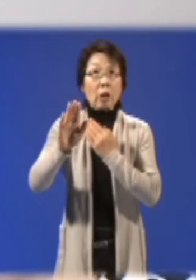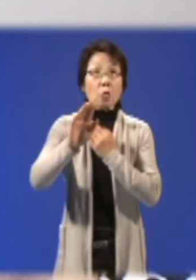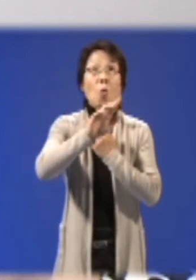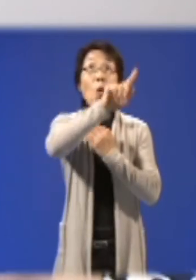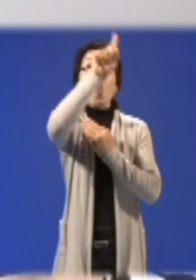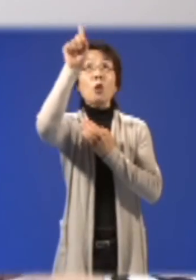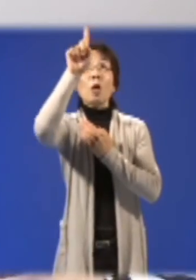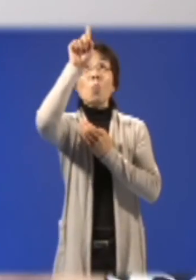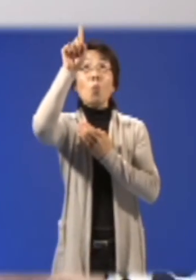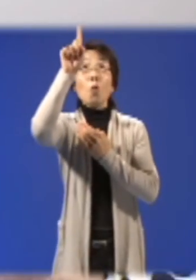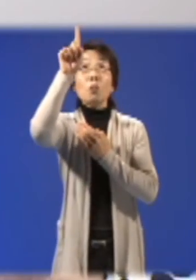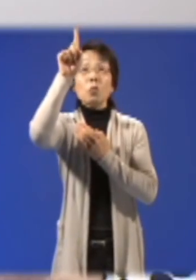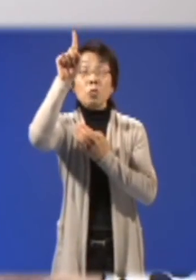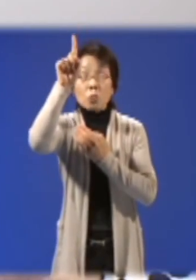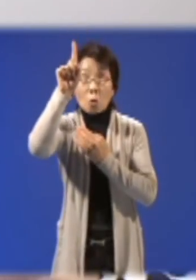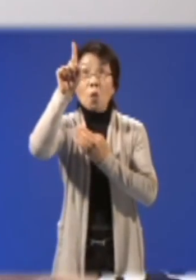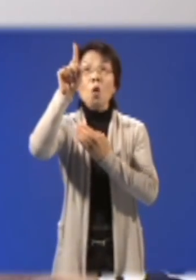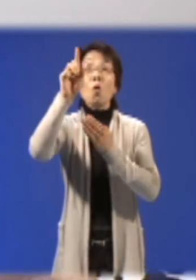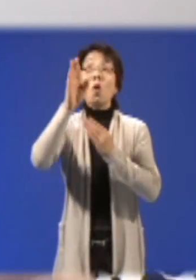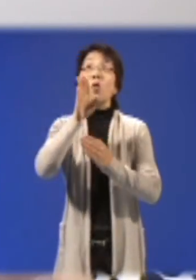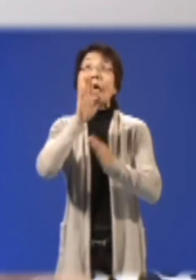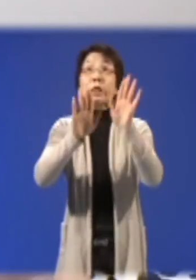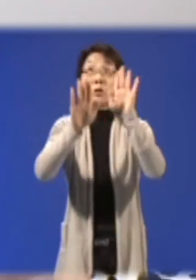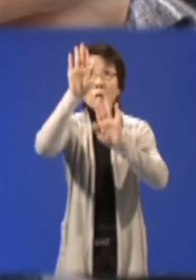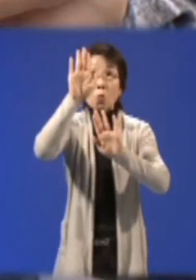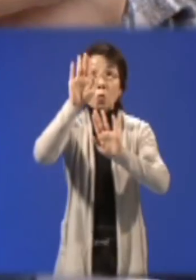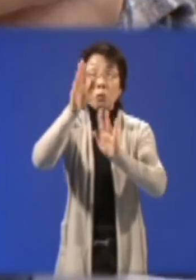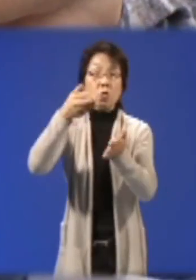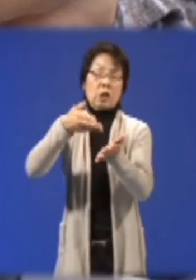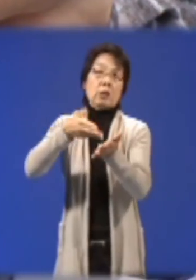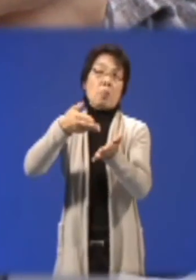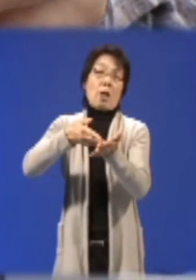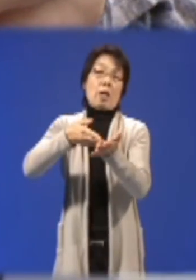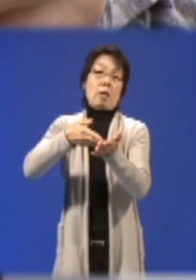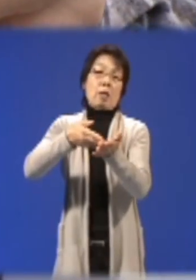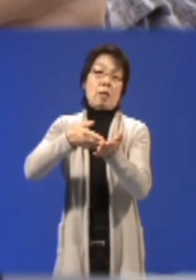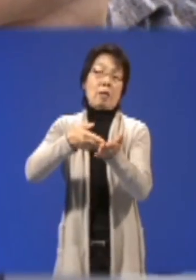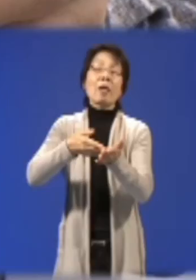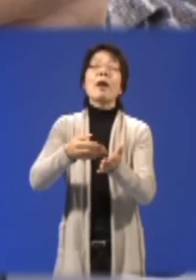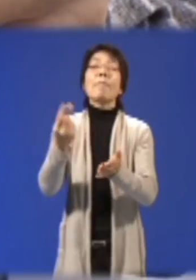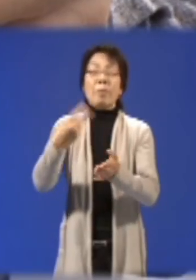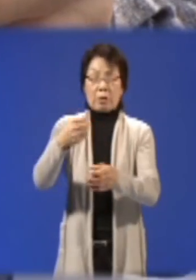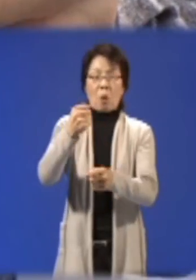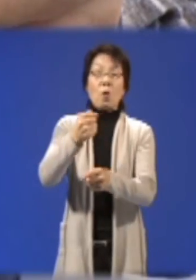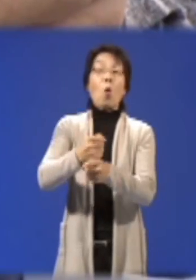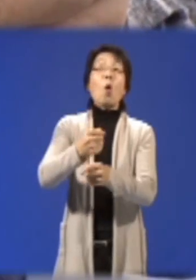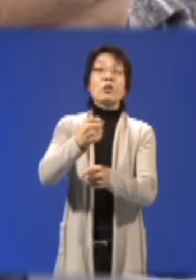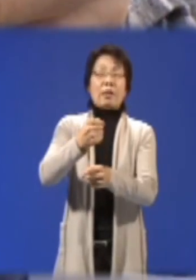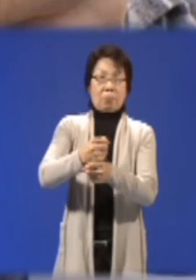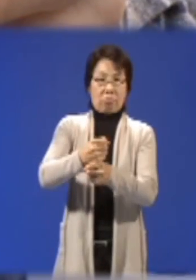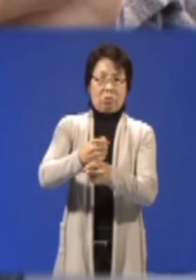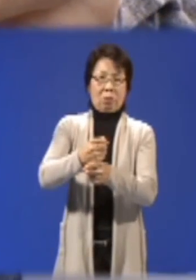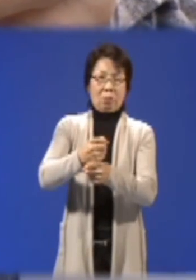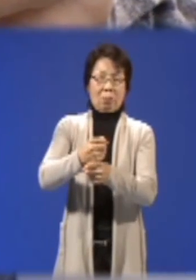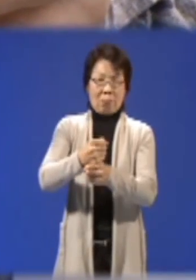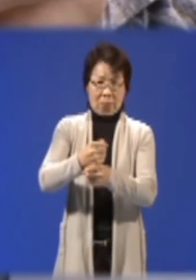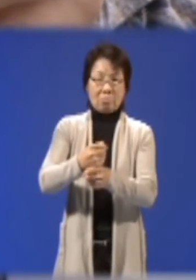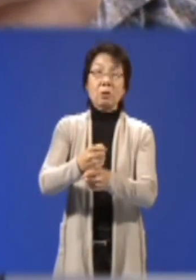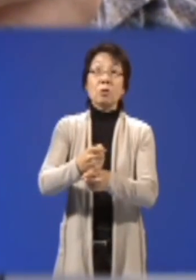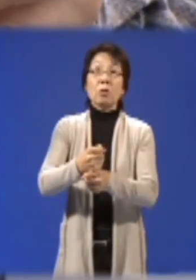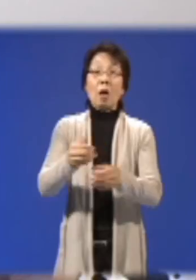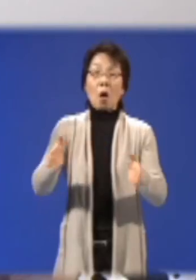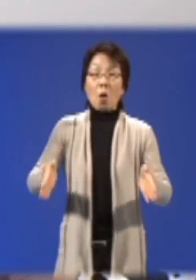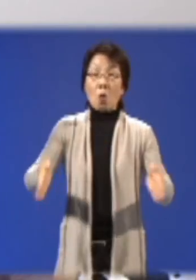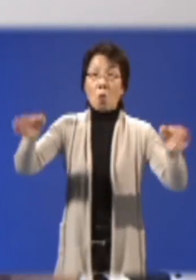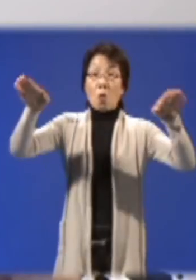天文現象あるいは天体についての、説明や、あるいはこのような工作ですね、工作とか、あるいは